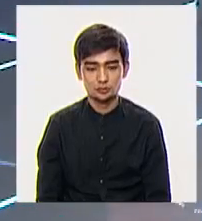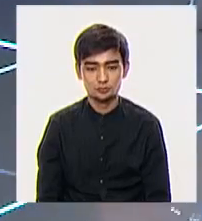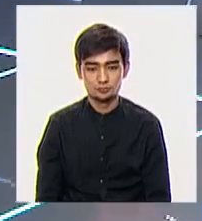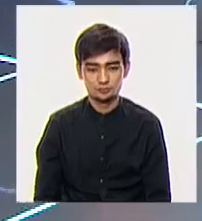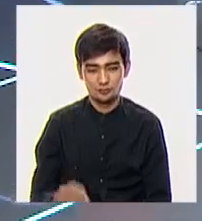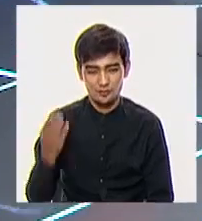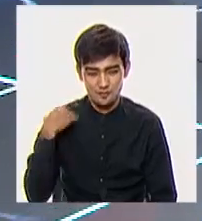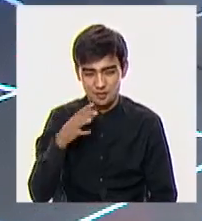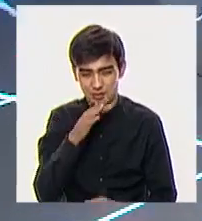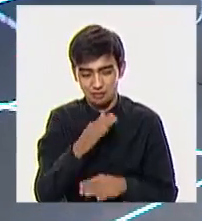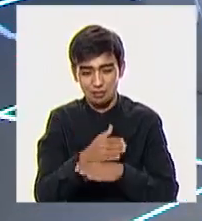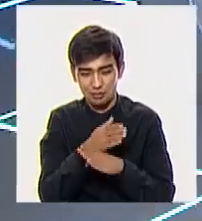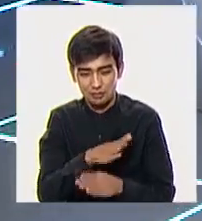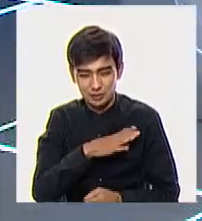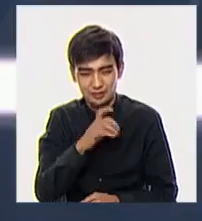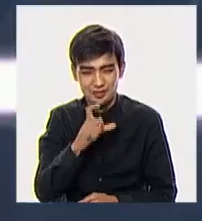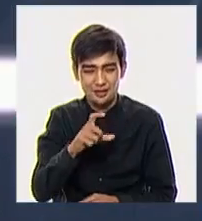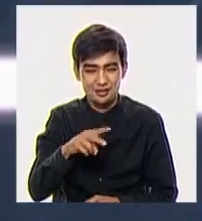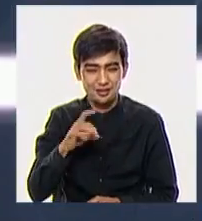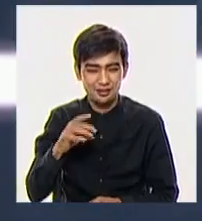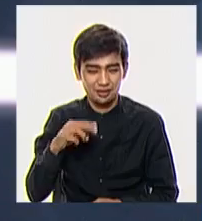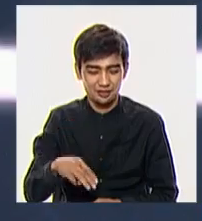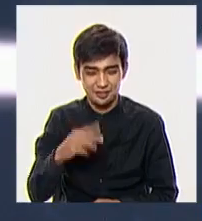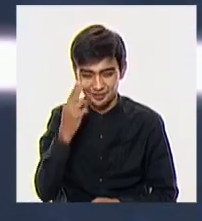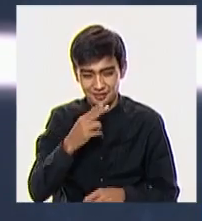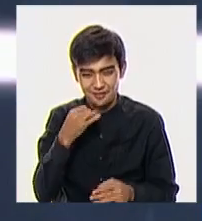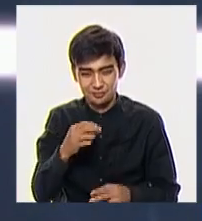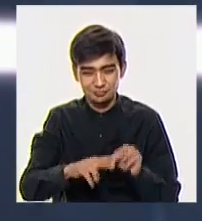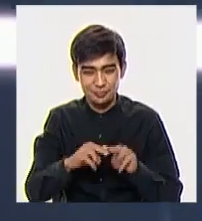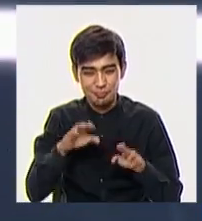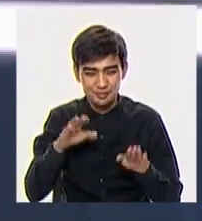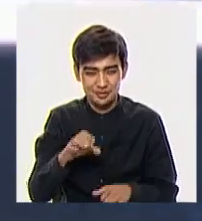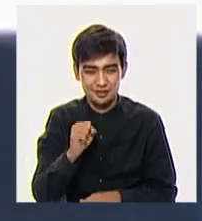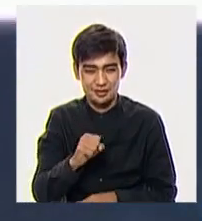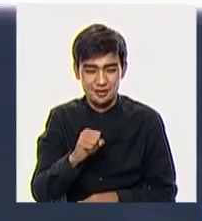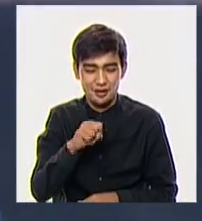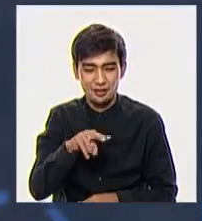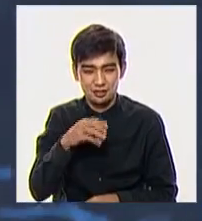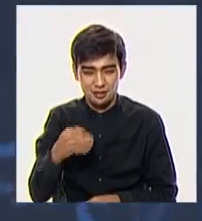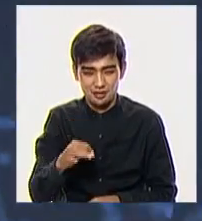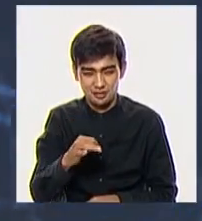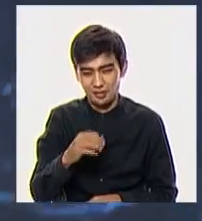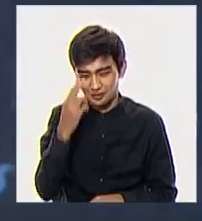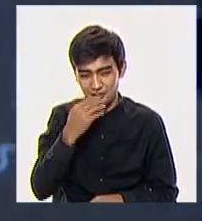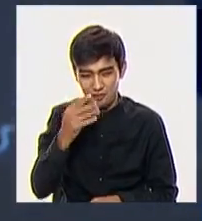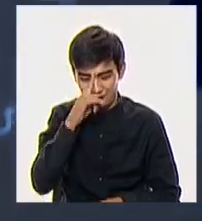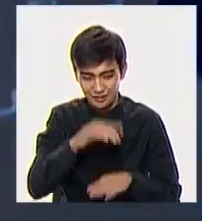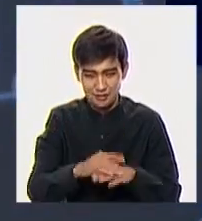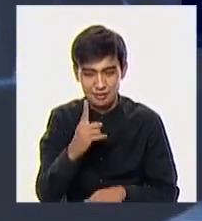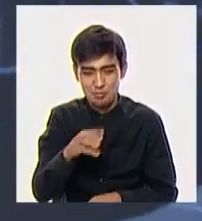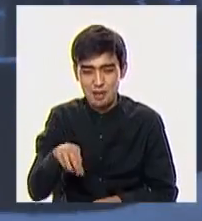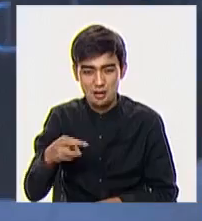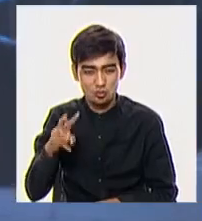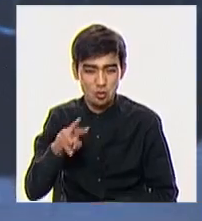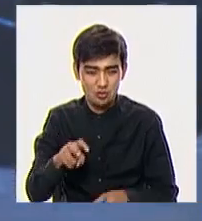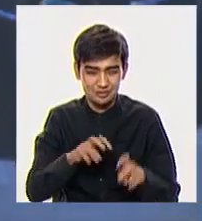Талай жыл тұралап қалған Астана ЛРТ-нің толық бітуіне елорда әкімі Алтай Көлгінов 1 миллиард доллар іздеп жатыр. Қазір сол үшін өзіміздегі екінші